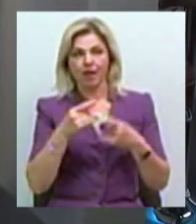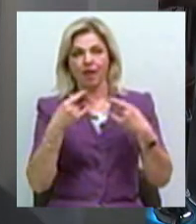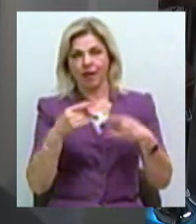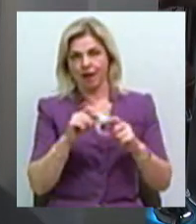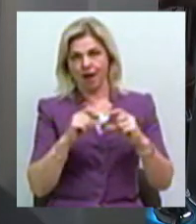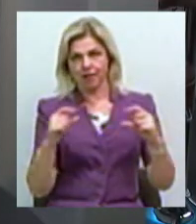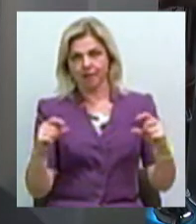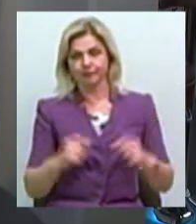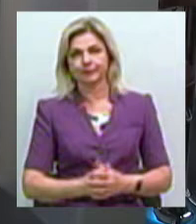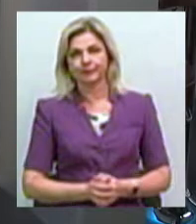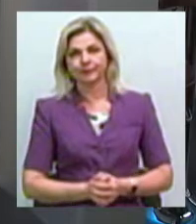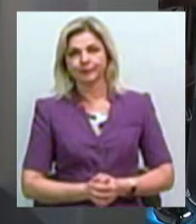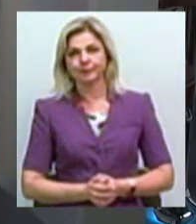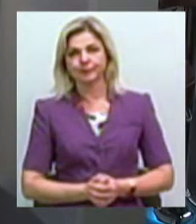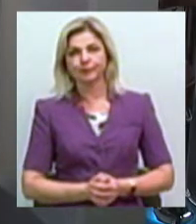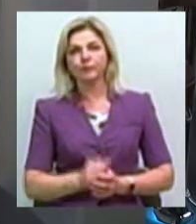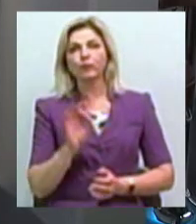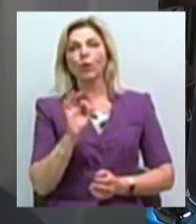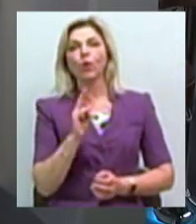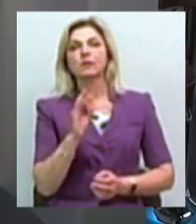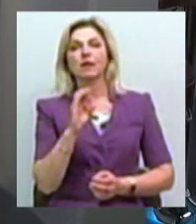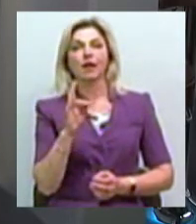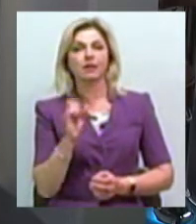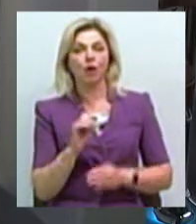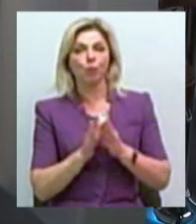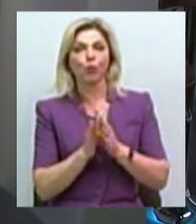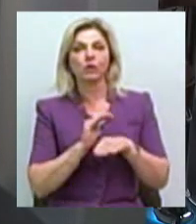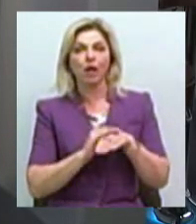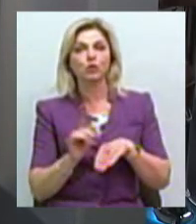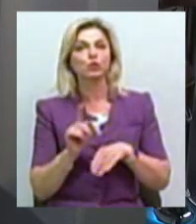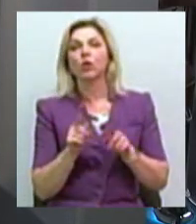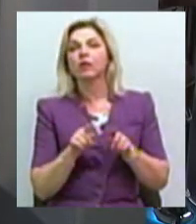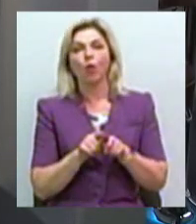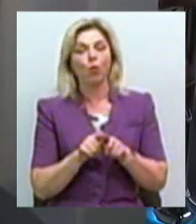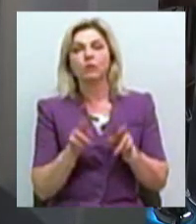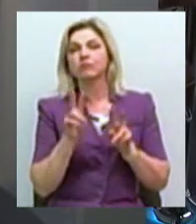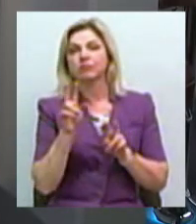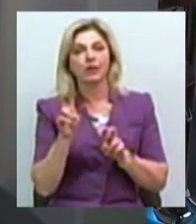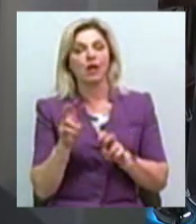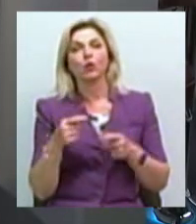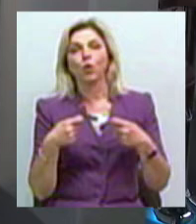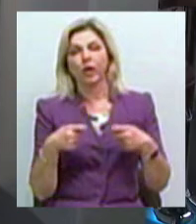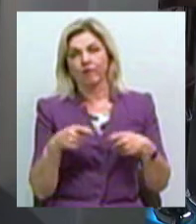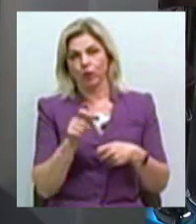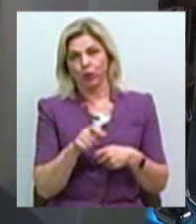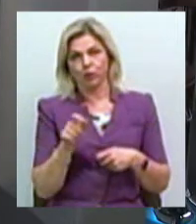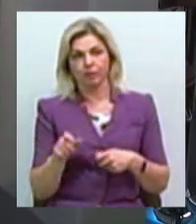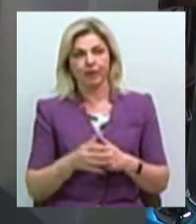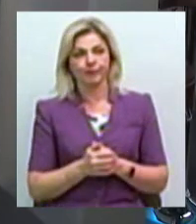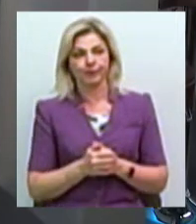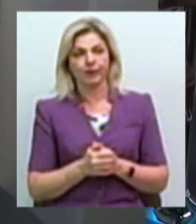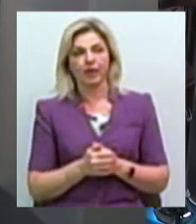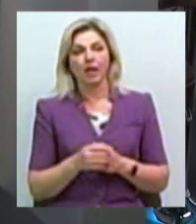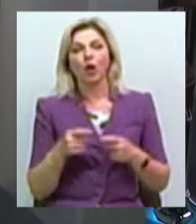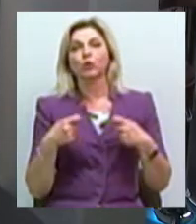33. Оксана, будь ласка, так що ж таке торгівля людьми? Перше питання. Хочу сказати, що торгівля людьми – це